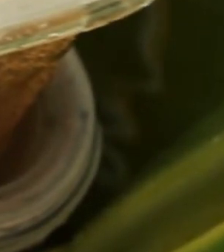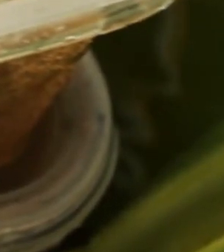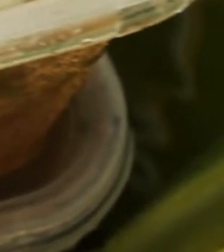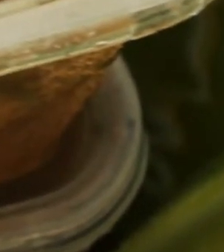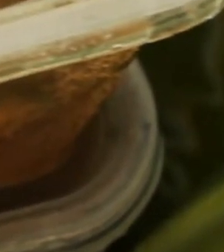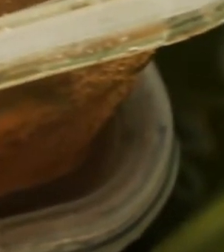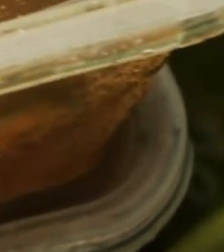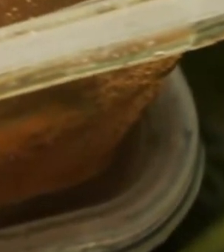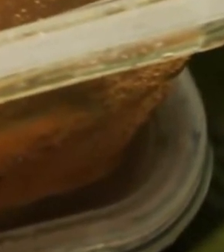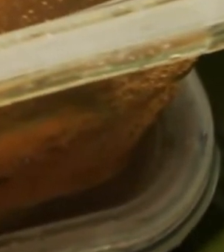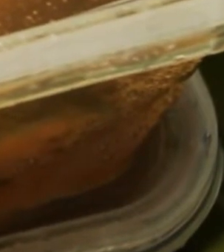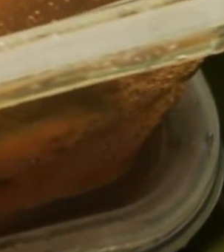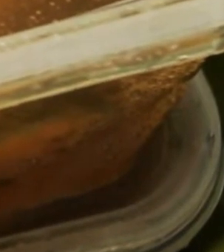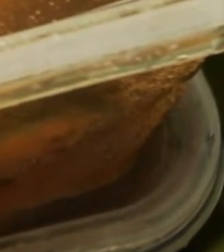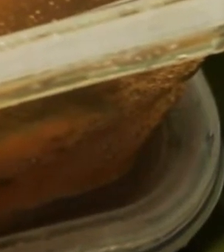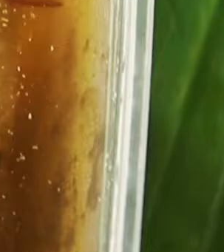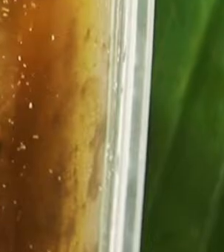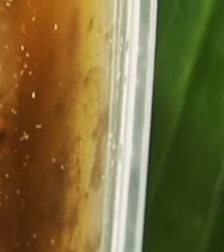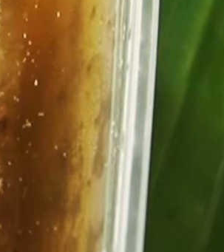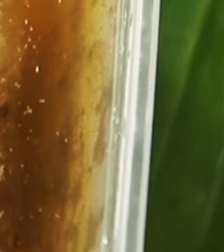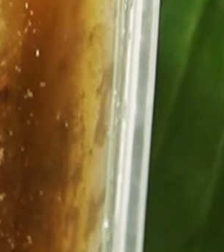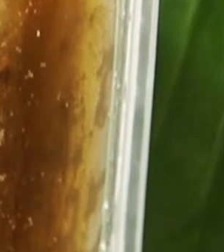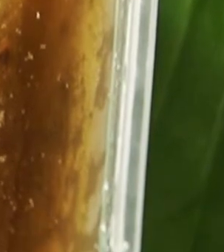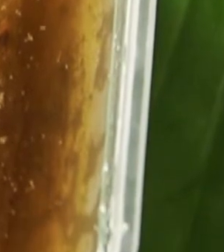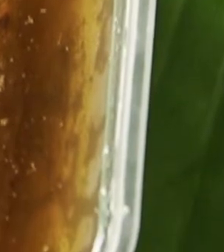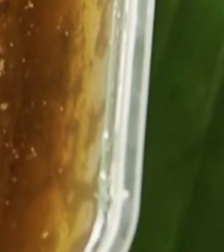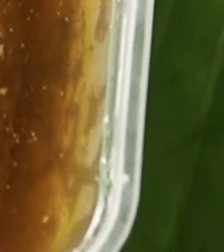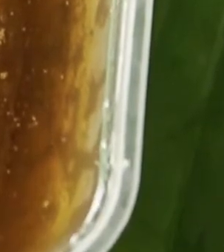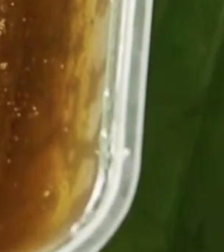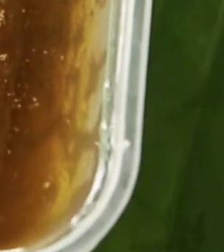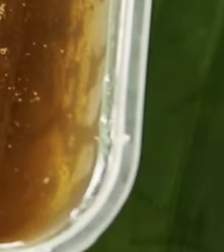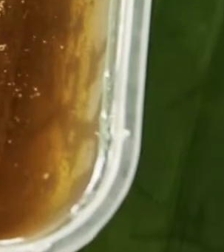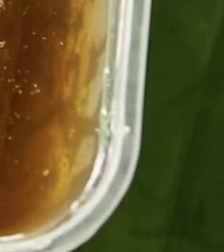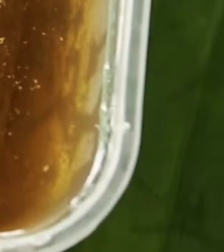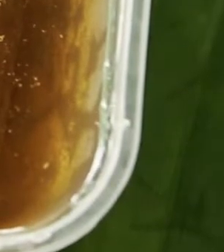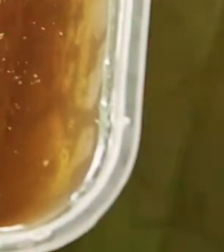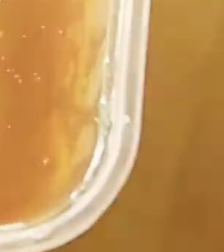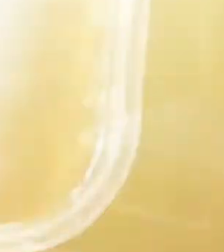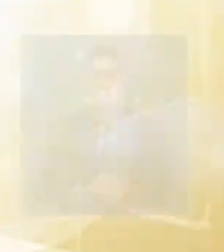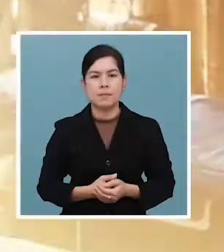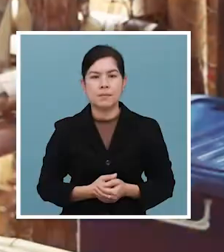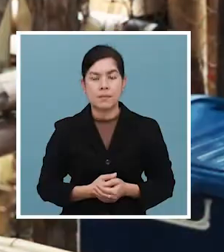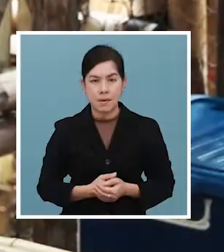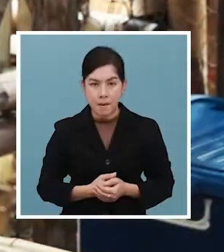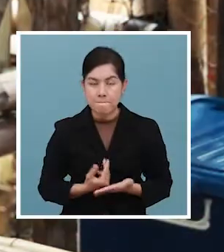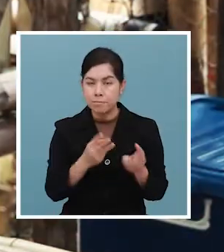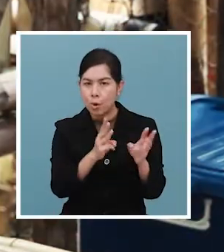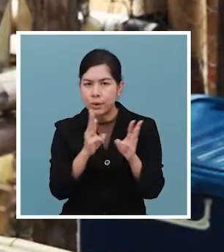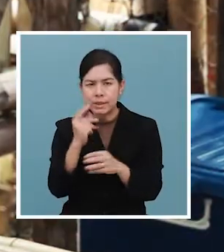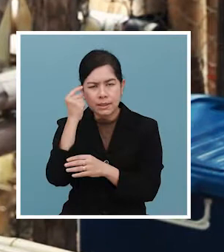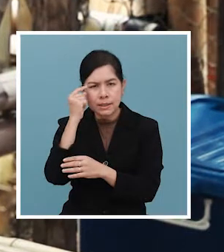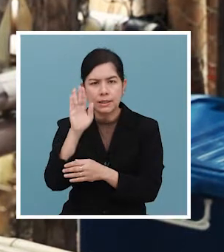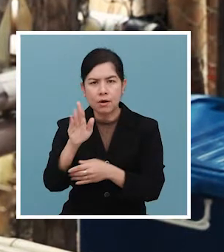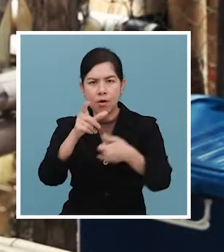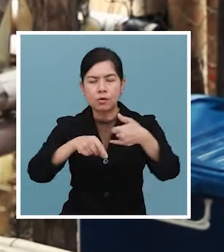ดอกเข้าตัวต้มและผู้ชมครับ 5